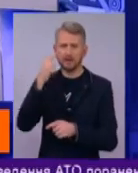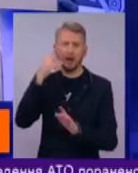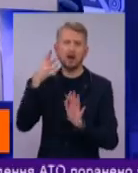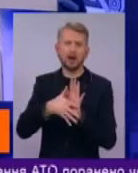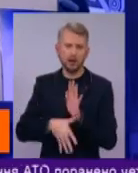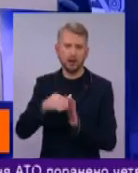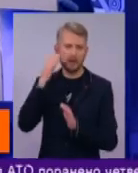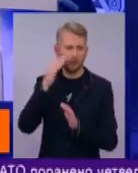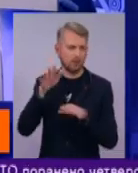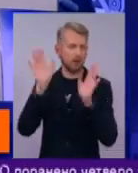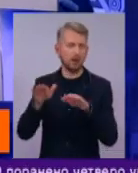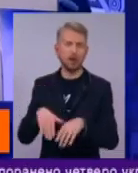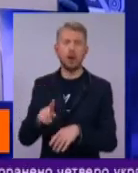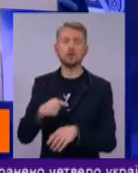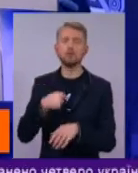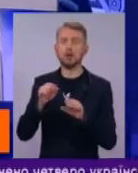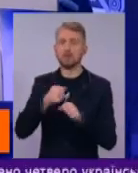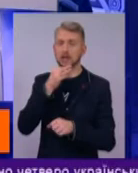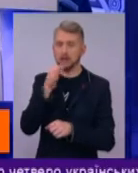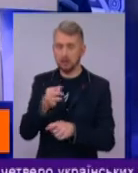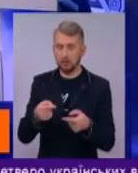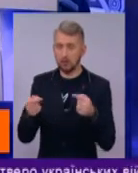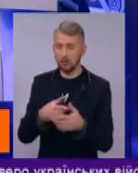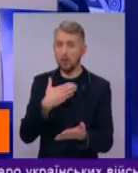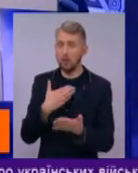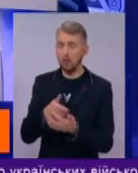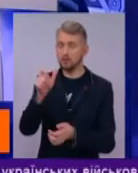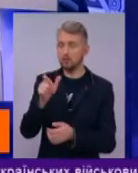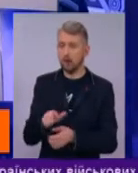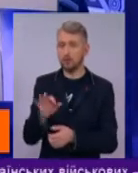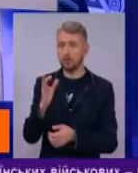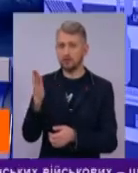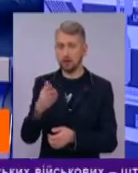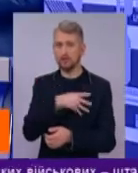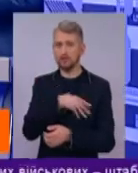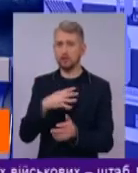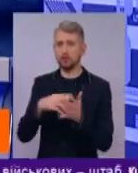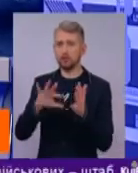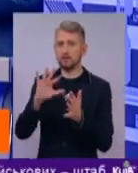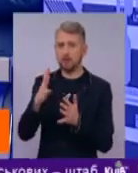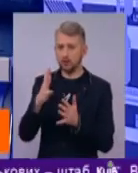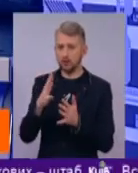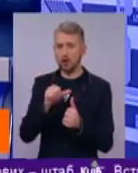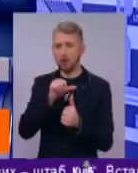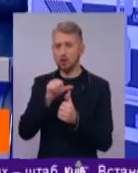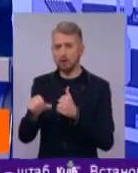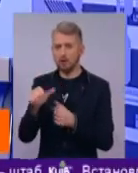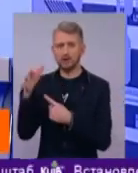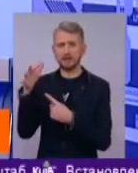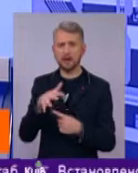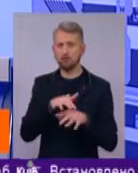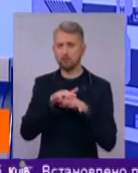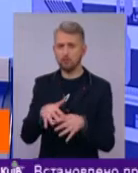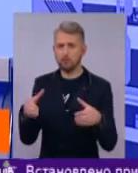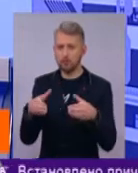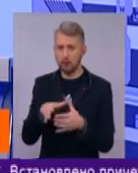яка вона і чому. Щоб я міг сказати конкретно, ось пан Олександр, ветеран 95-ї окремої десантно-штурмової бригади,